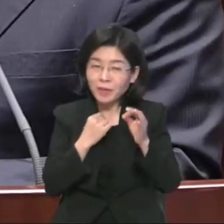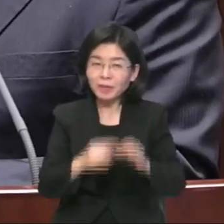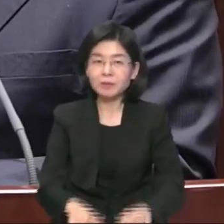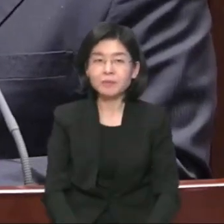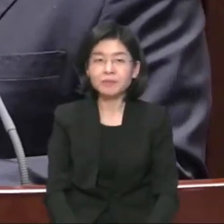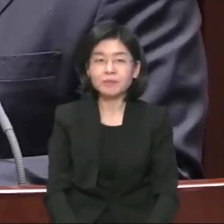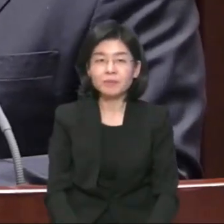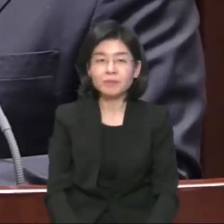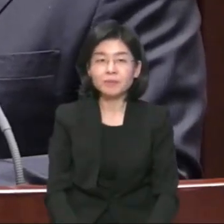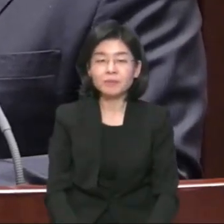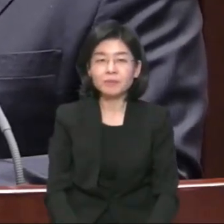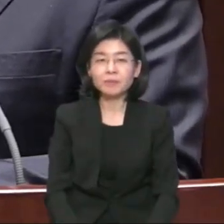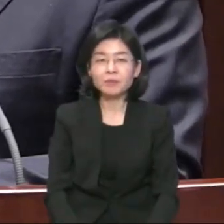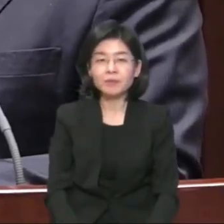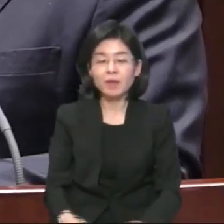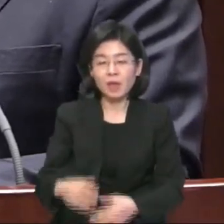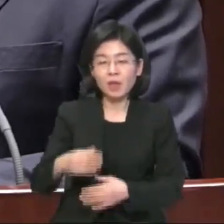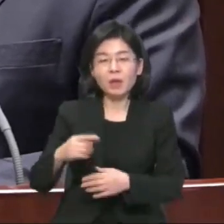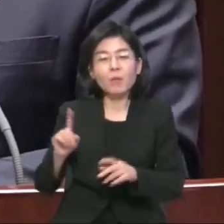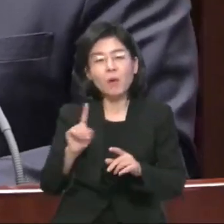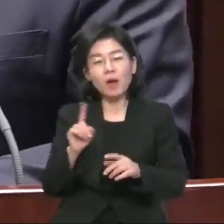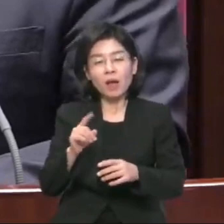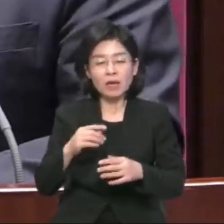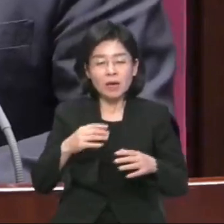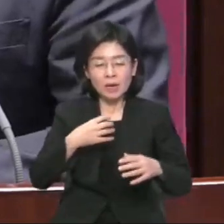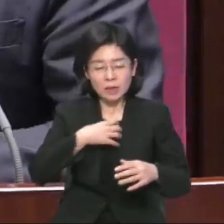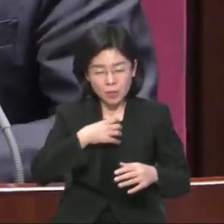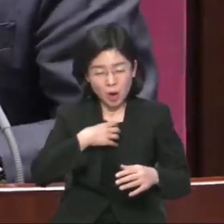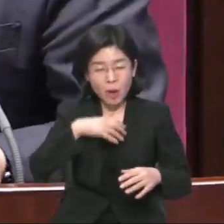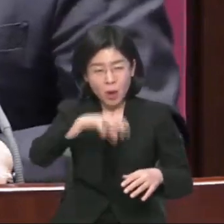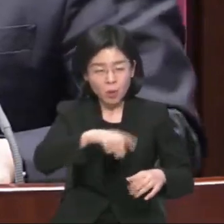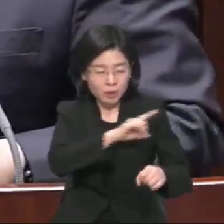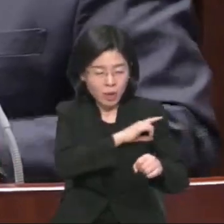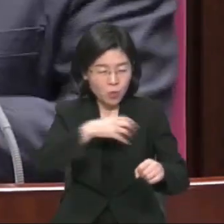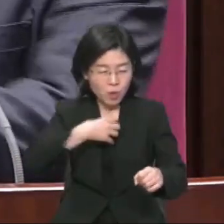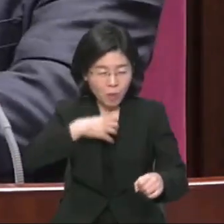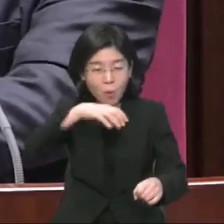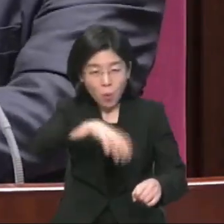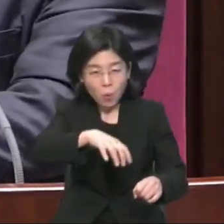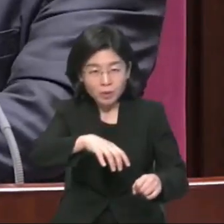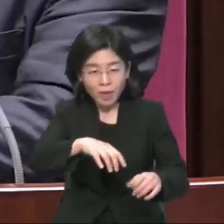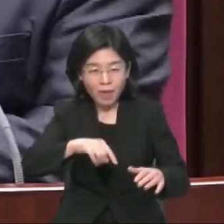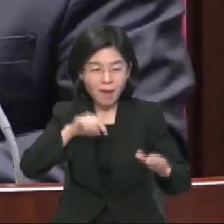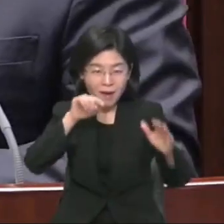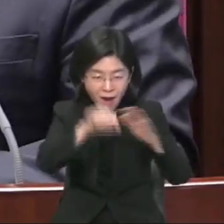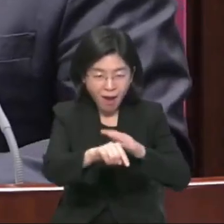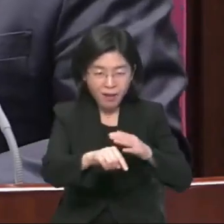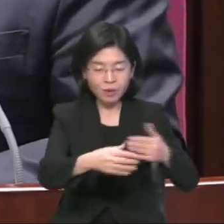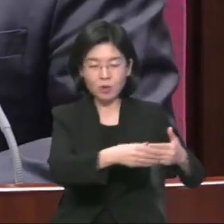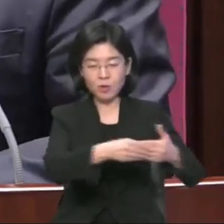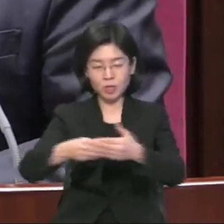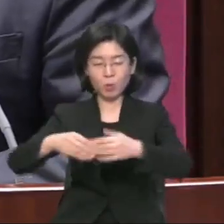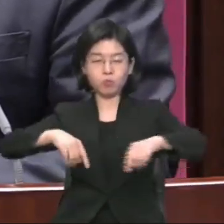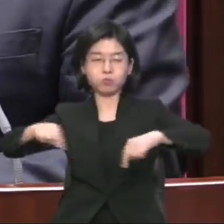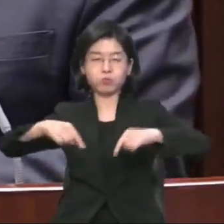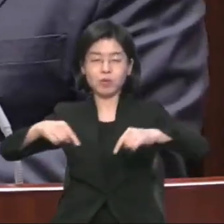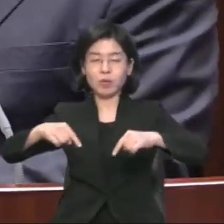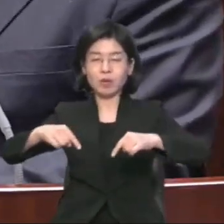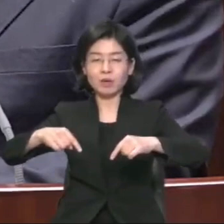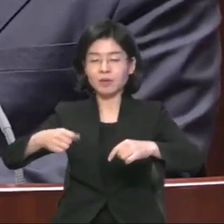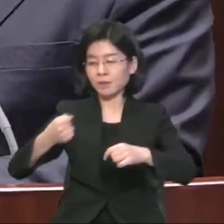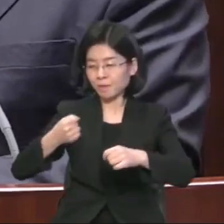위험한 지역에 늘 위치하게 지휘관은 돼 있습니다. 그런 동고동락의 리더십을 보여준 것에 대해서 감사히 생각합니다.